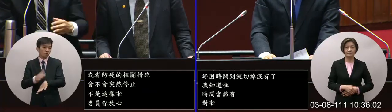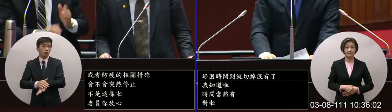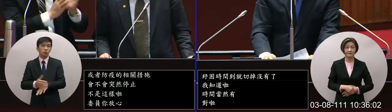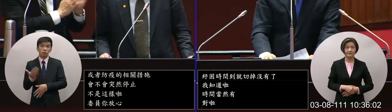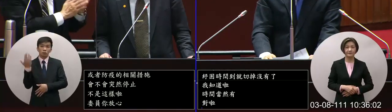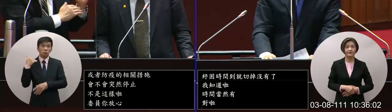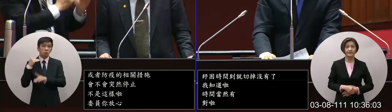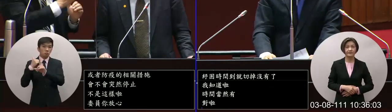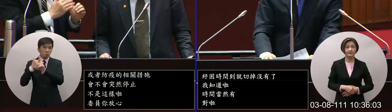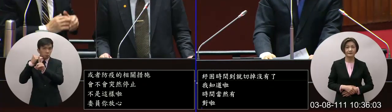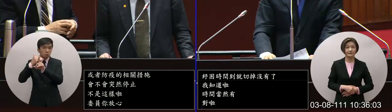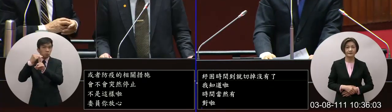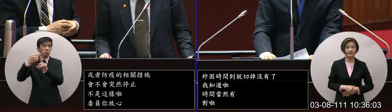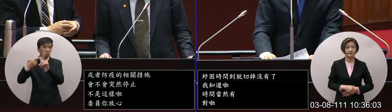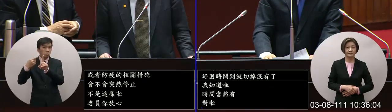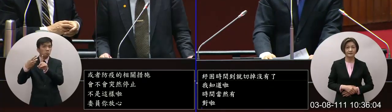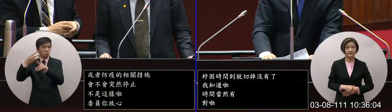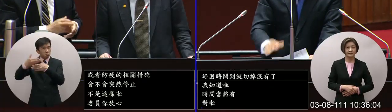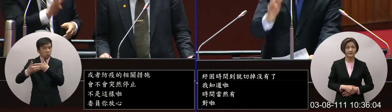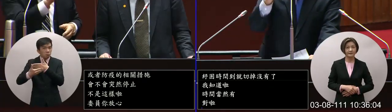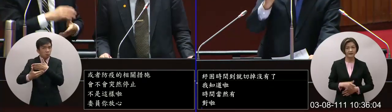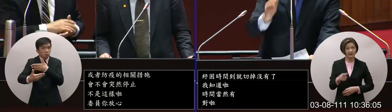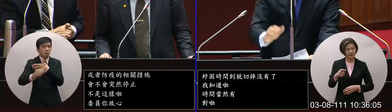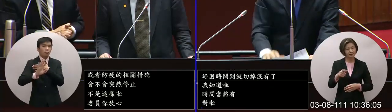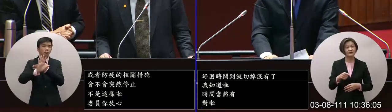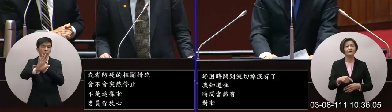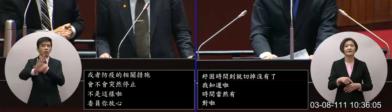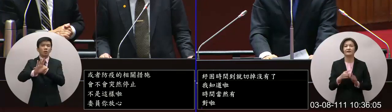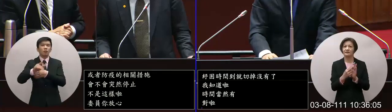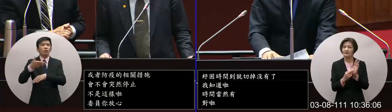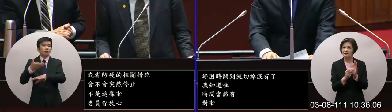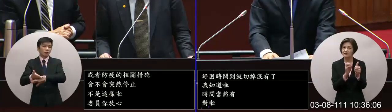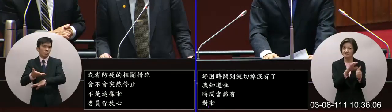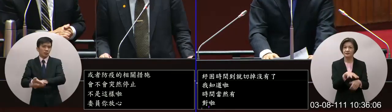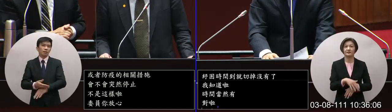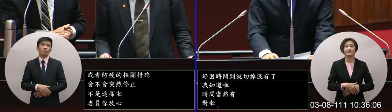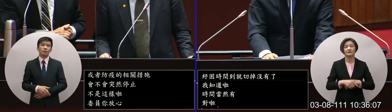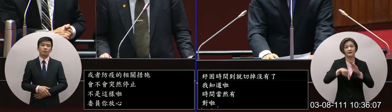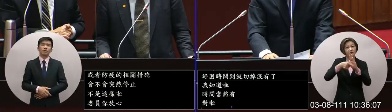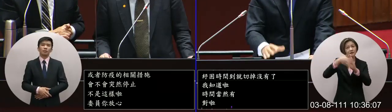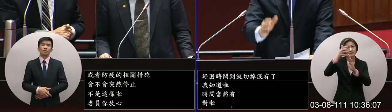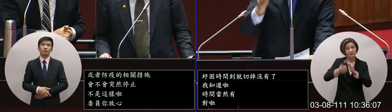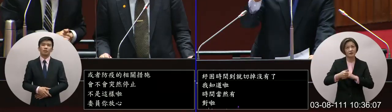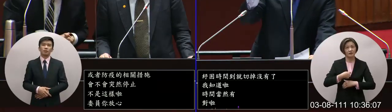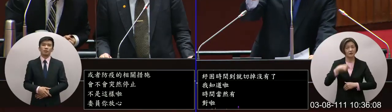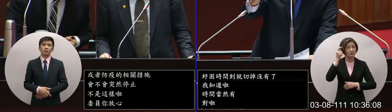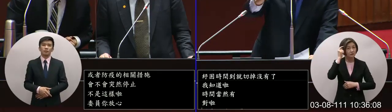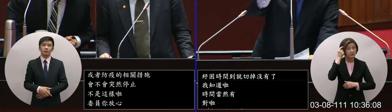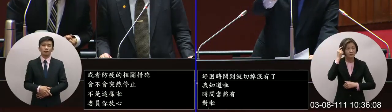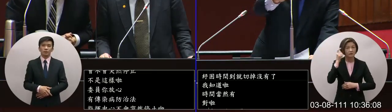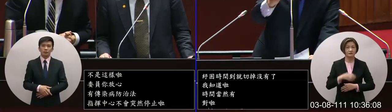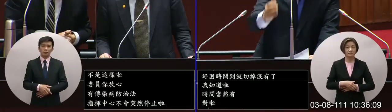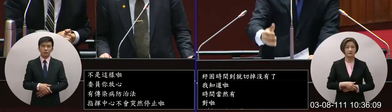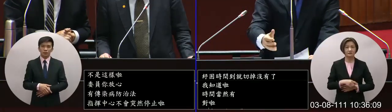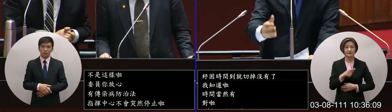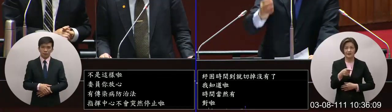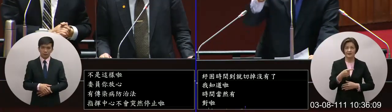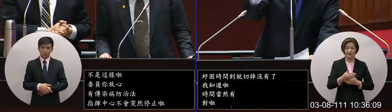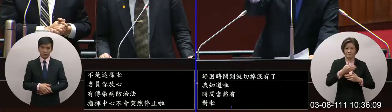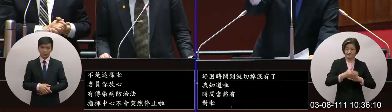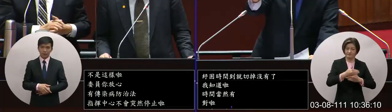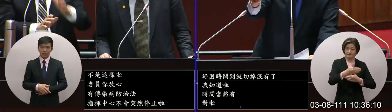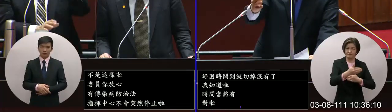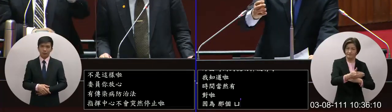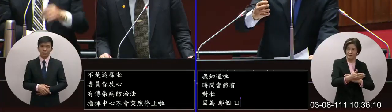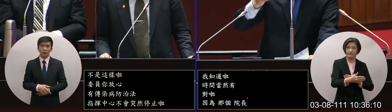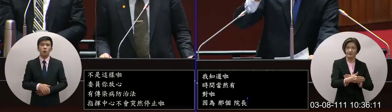也都有一个节奏啦。 因为 委员放心， 那个院长，我认为这个要有节奏性，而且